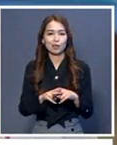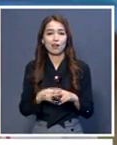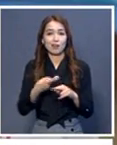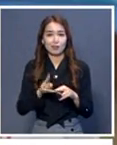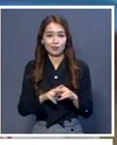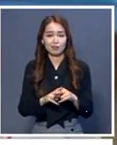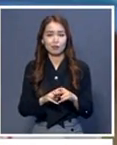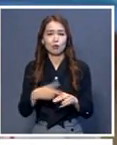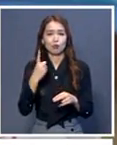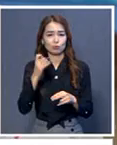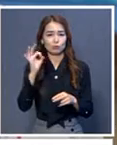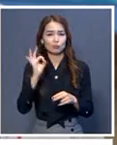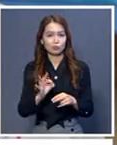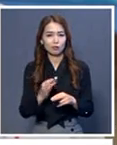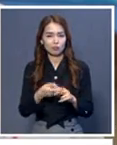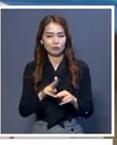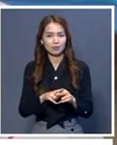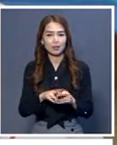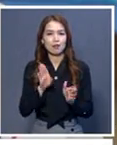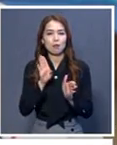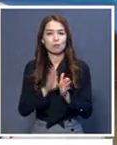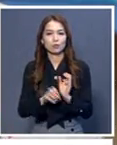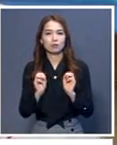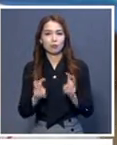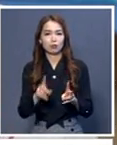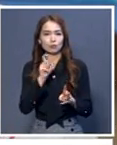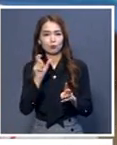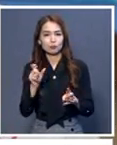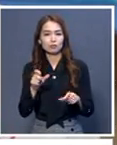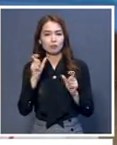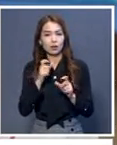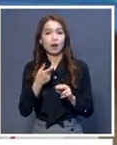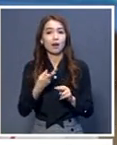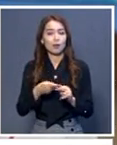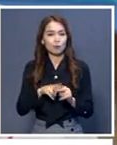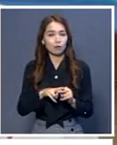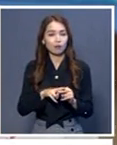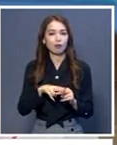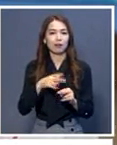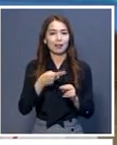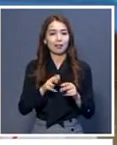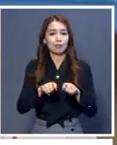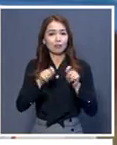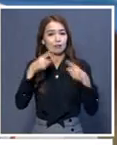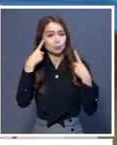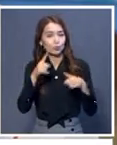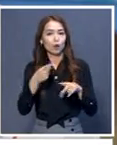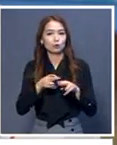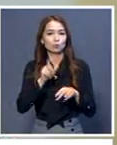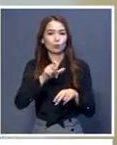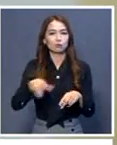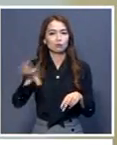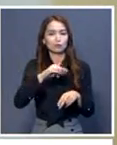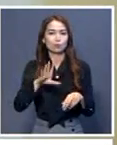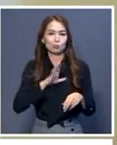адамның 100% көруіне әсер етпейді әрине. Бұл бірақ адамның еркін өмір сүруіне үлкен пайдасын тегіздетін ғылымдағы